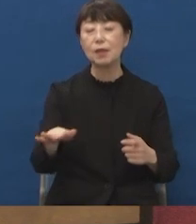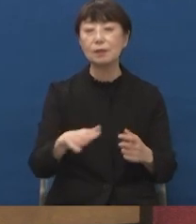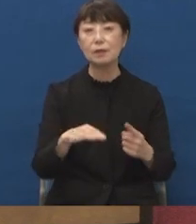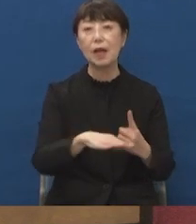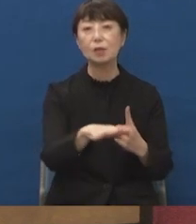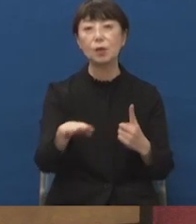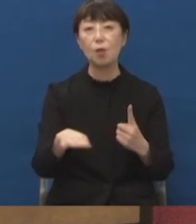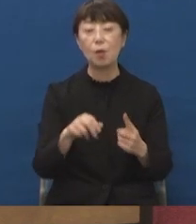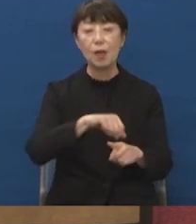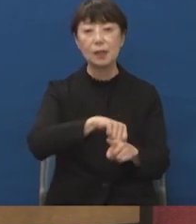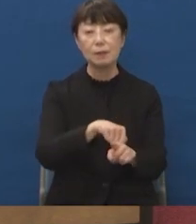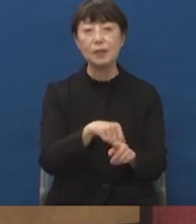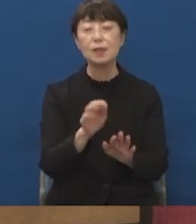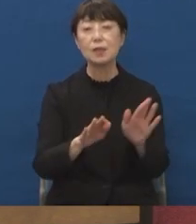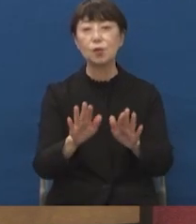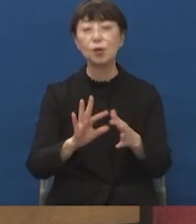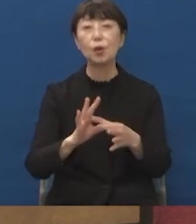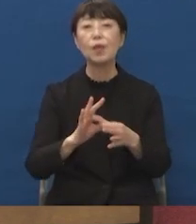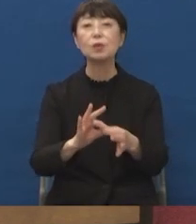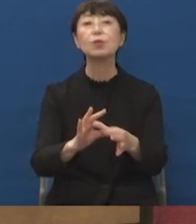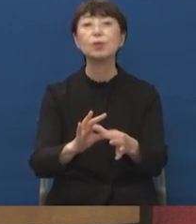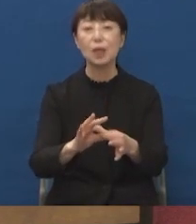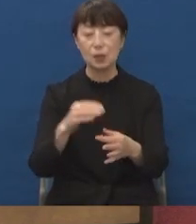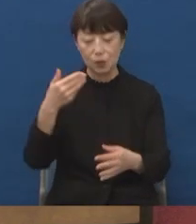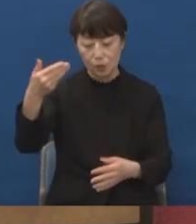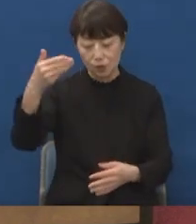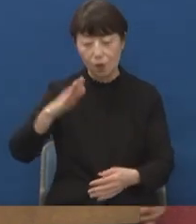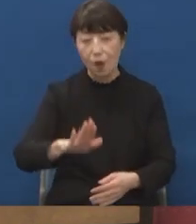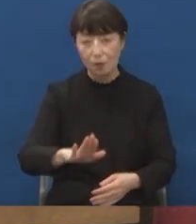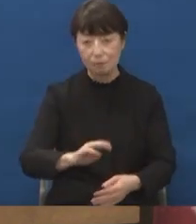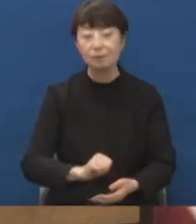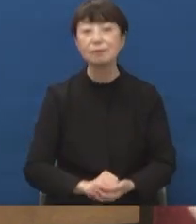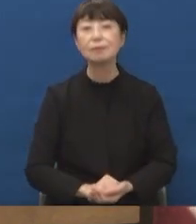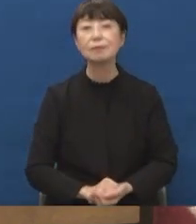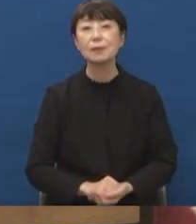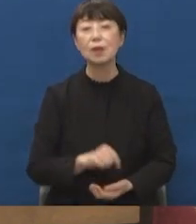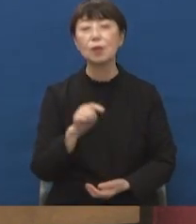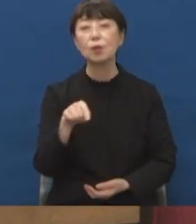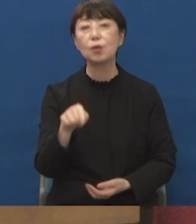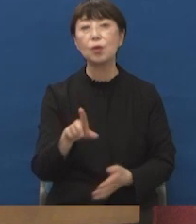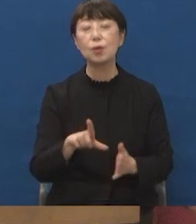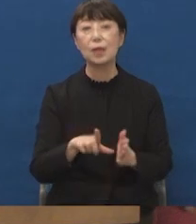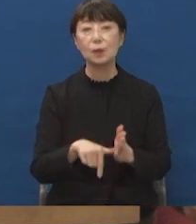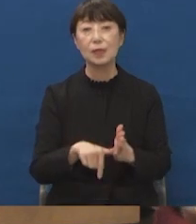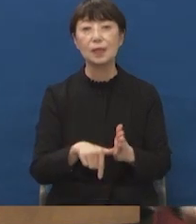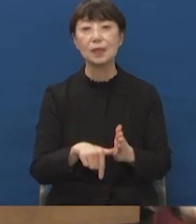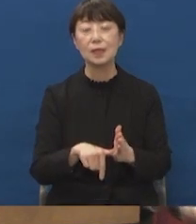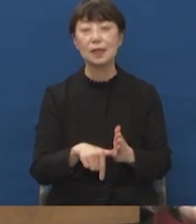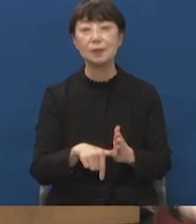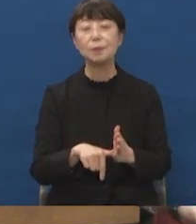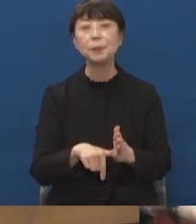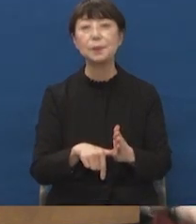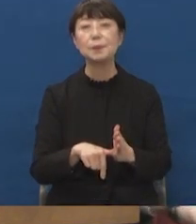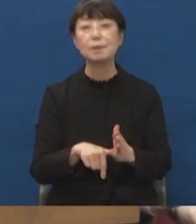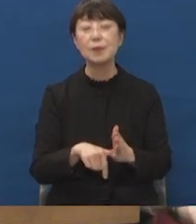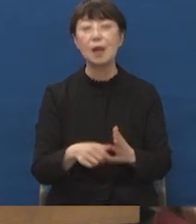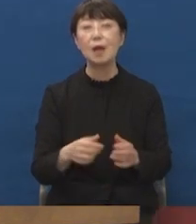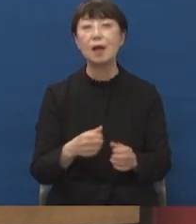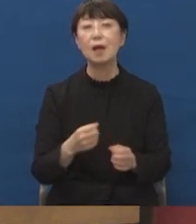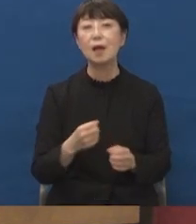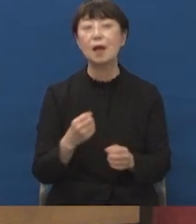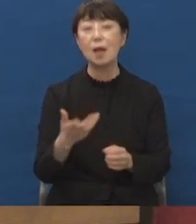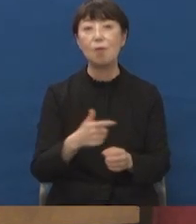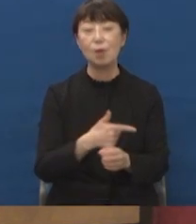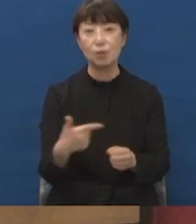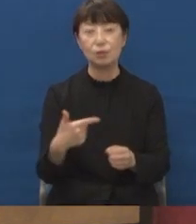厳しい状況が続くことが想定されます。このような状況の中で編成された令和6年度の市バ